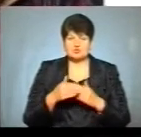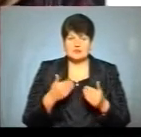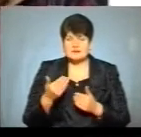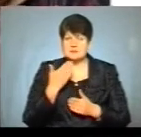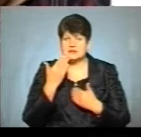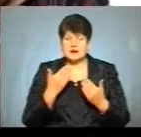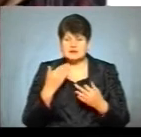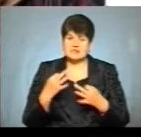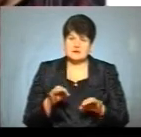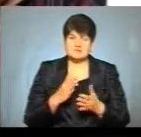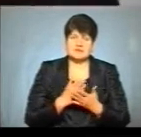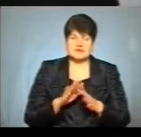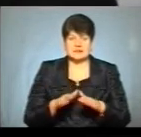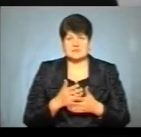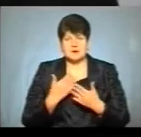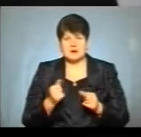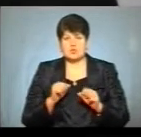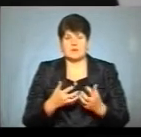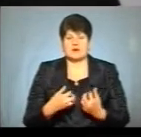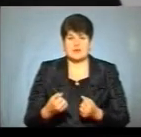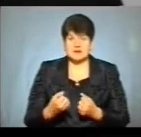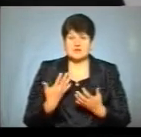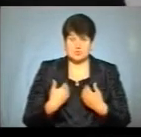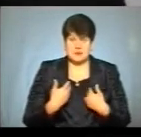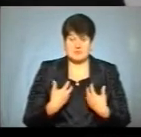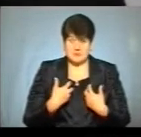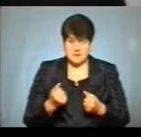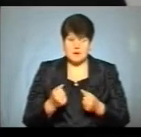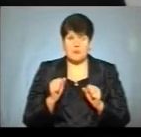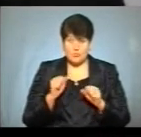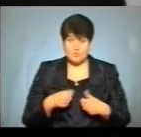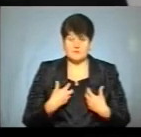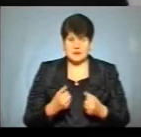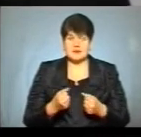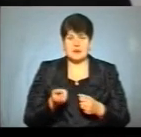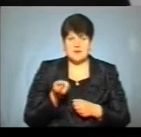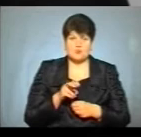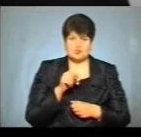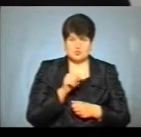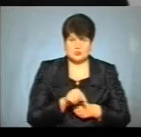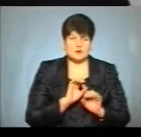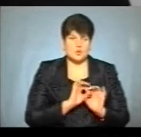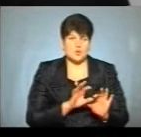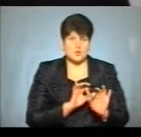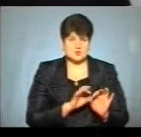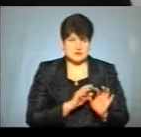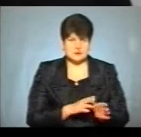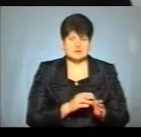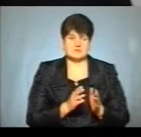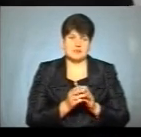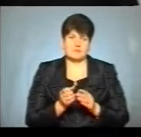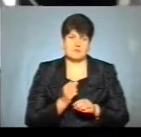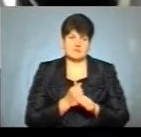вільні вакансії, чи можуть мене прийняти. І потім, якщо мене приймають або можуть прийняти, я сюди приходжу, їм все розказую і мене просто